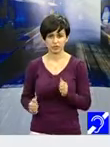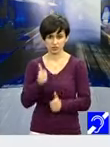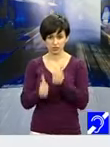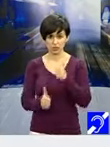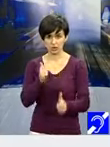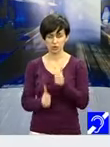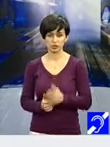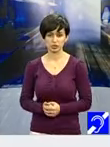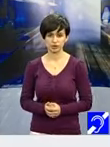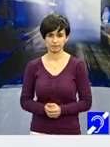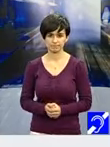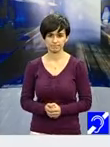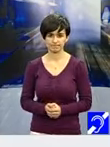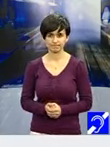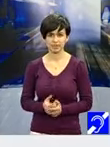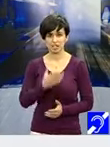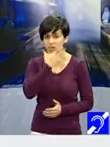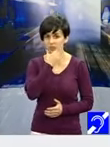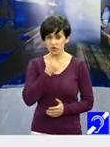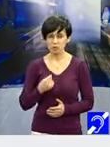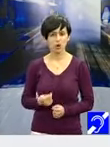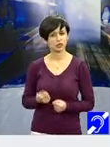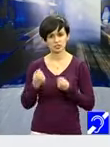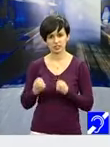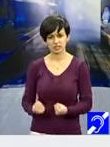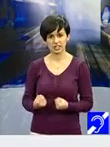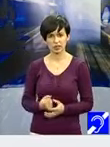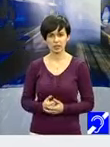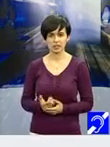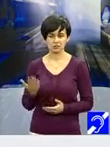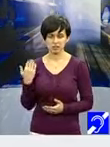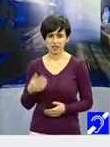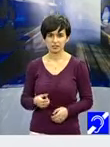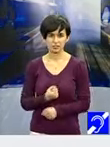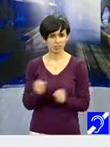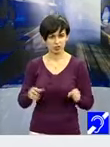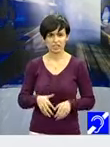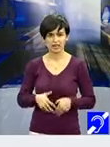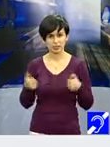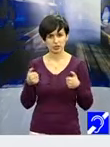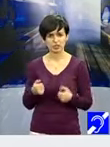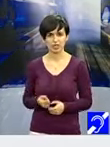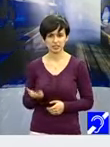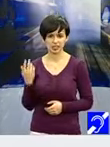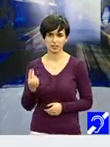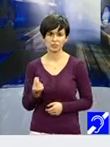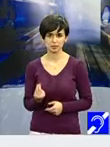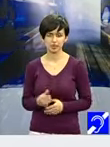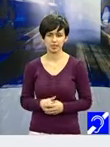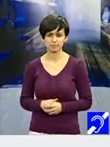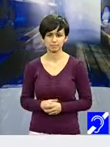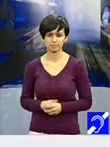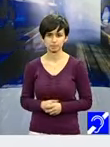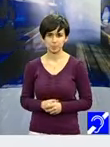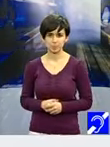A fost frumos, a fost puțin greu. Am fost foarte emoționat, dar a fost bine. Elevii au fost îndrumați de profesoara